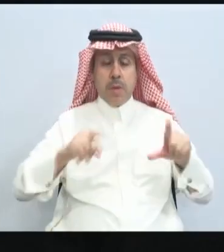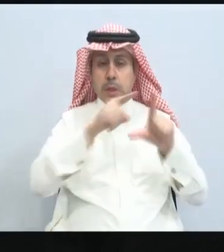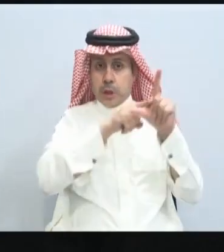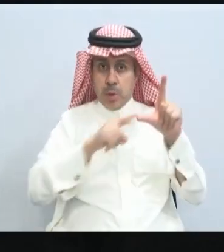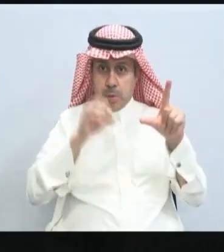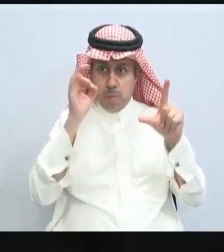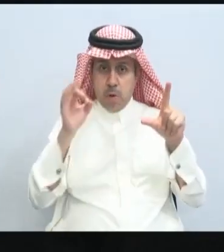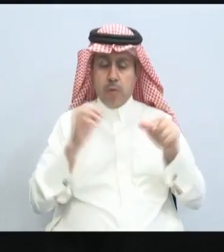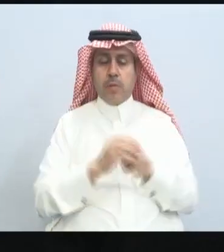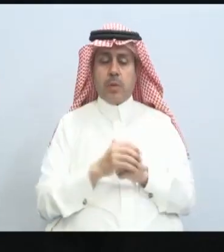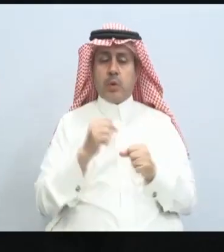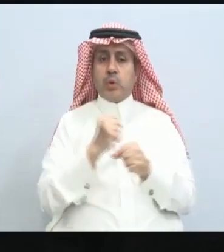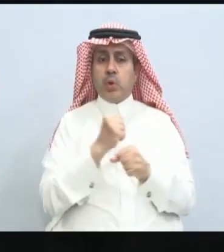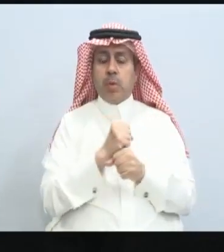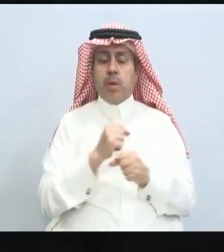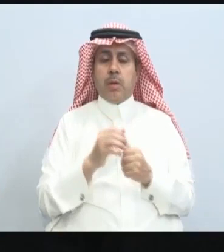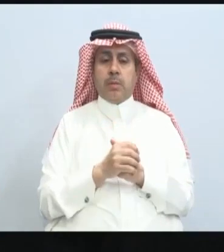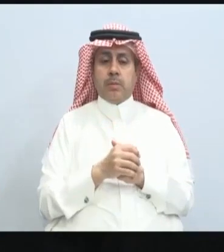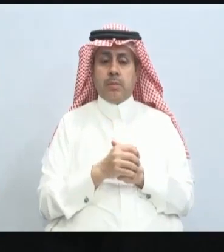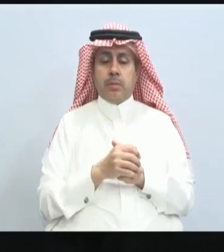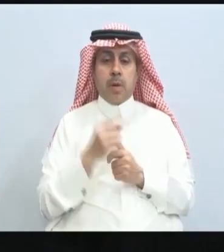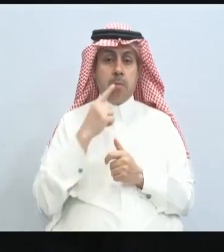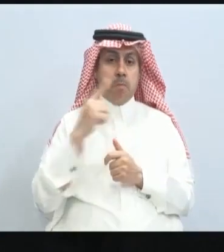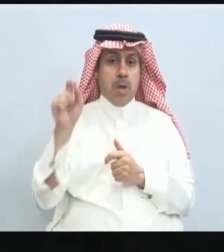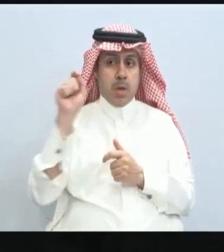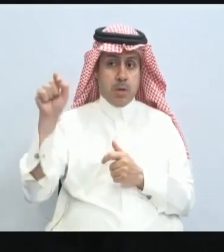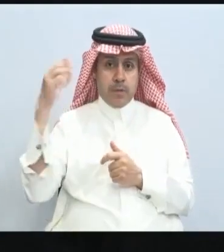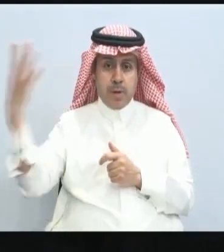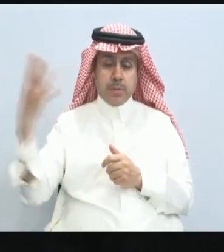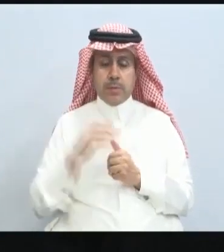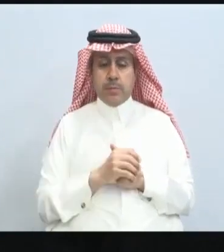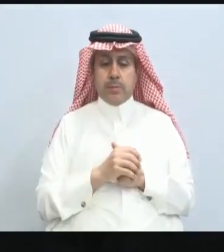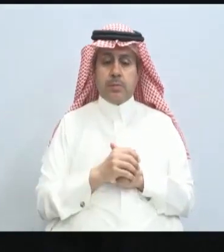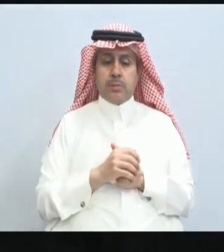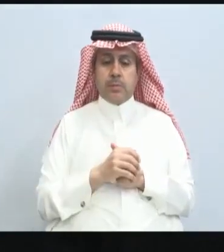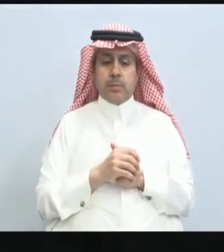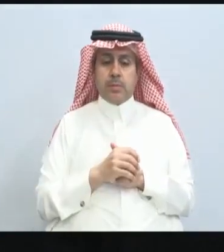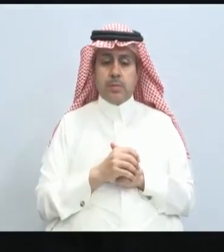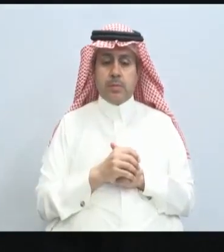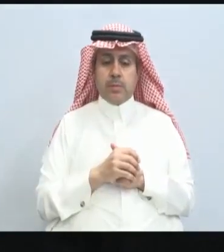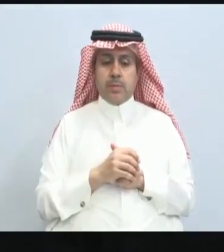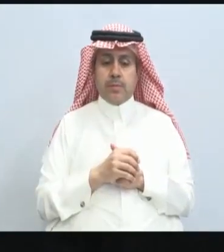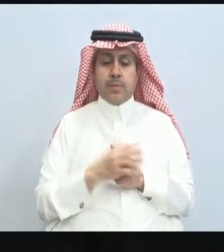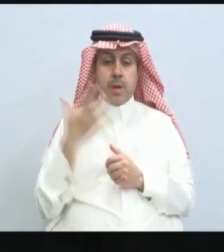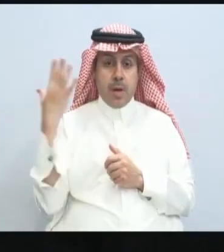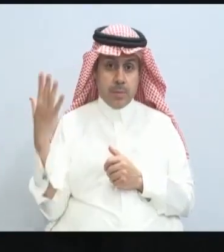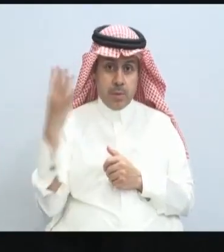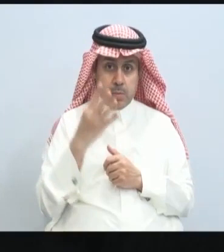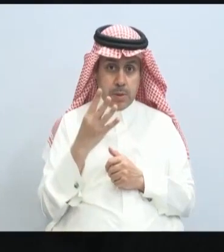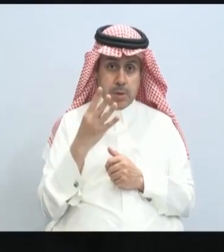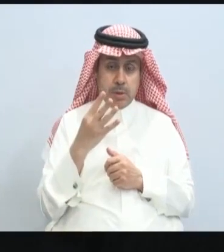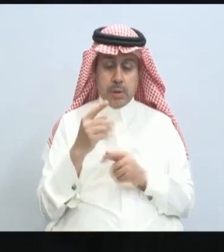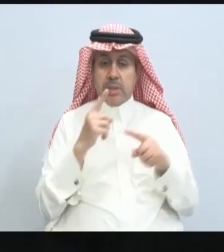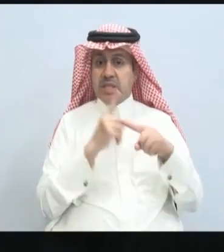واطبق عليها هذه القاعده 105 تساوي كم من الزوايا الشهيره ممكن اقول والله 45